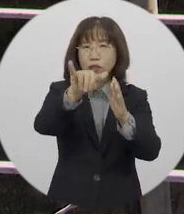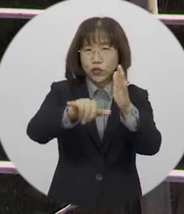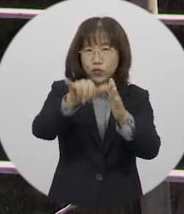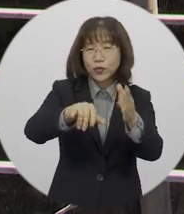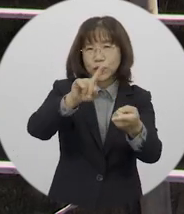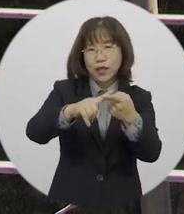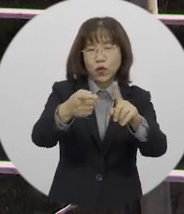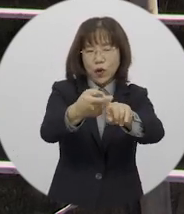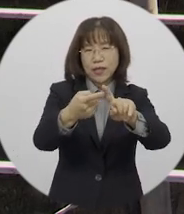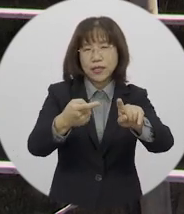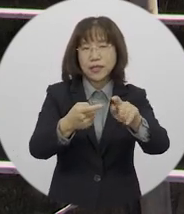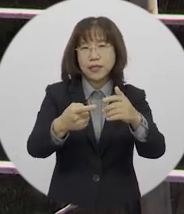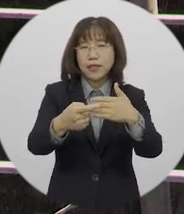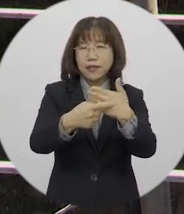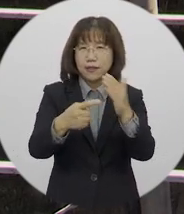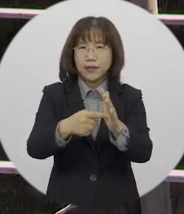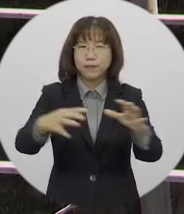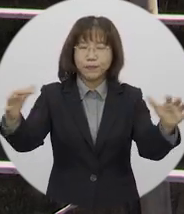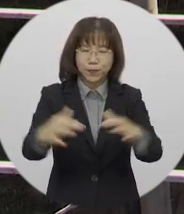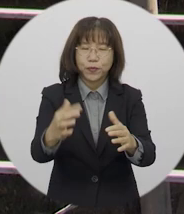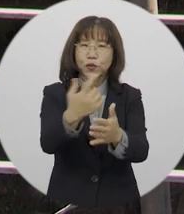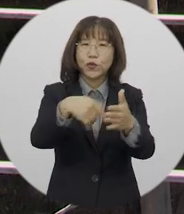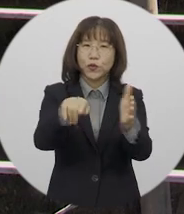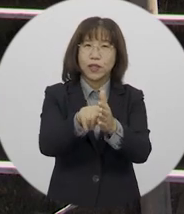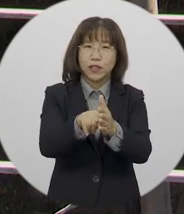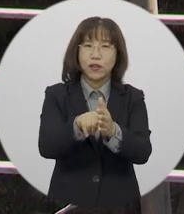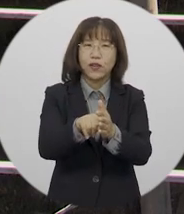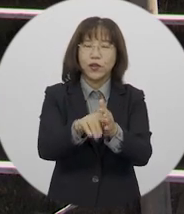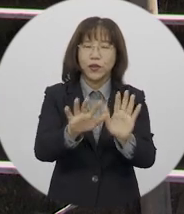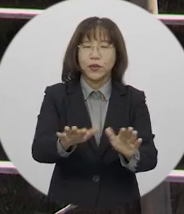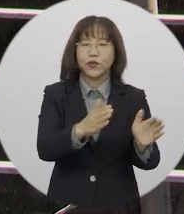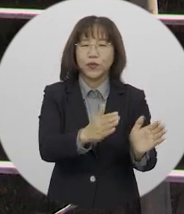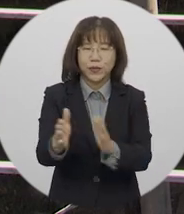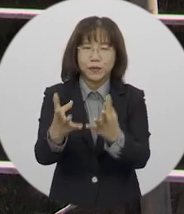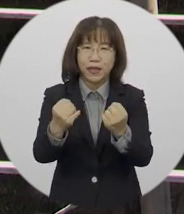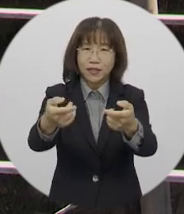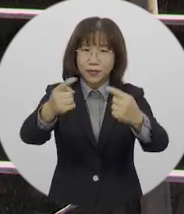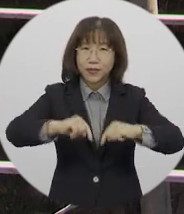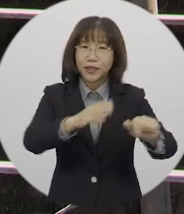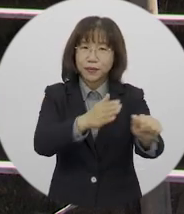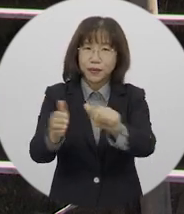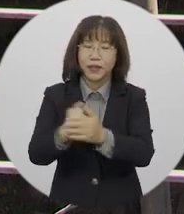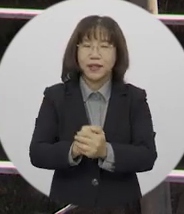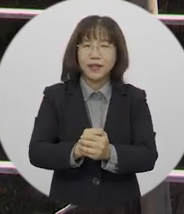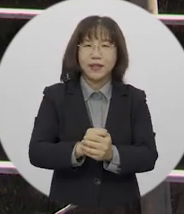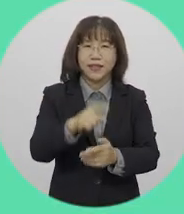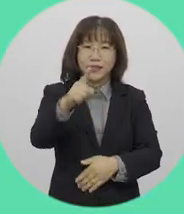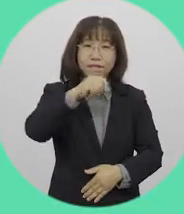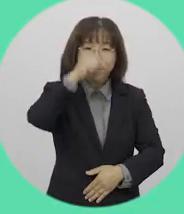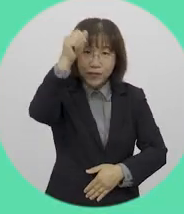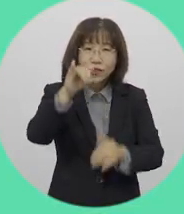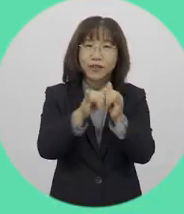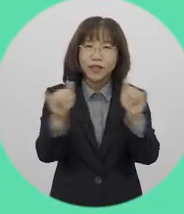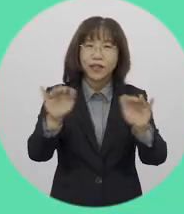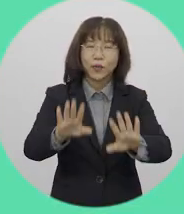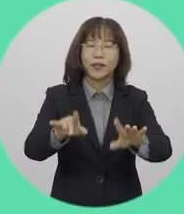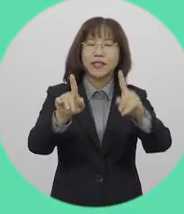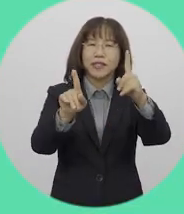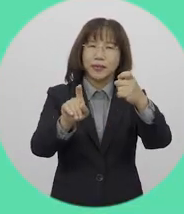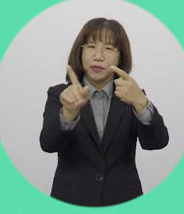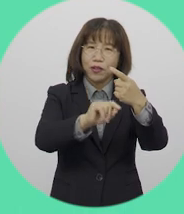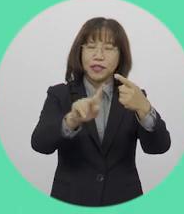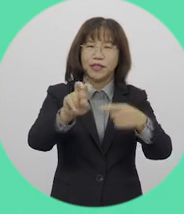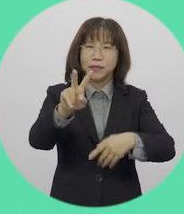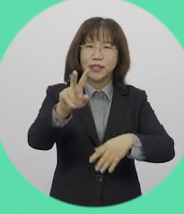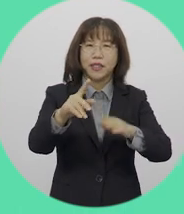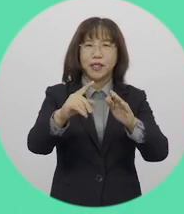채널에 대한 관심을 높이기 위해 이번 행사를 마련했습니다. 구민 여러분의 많은 참여 바랍니다. 당첨자는 오는